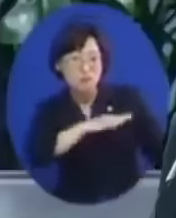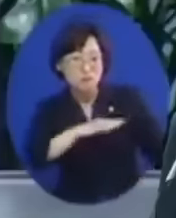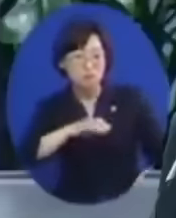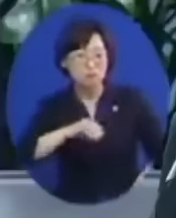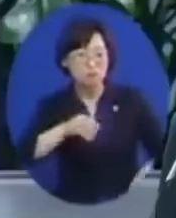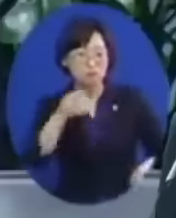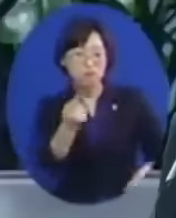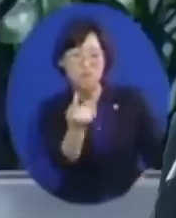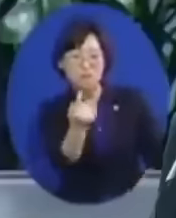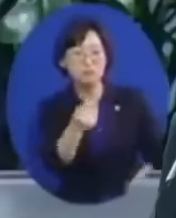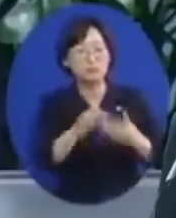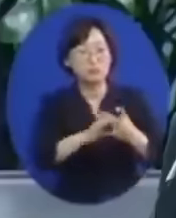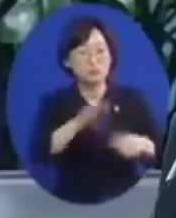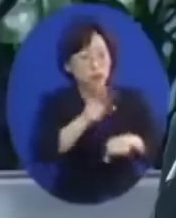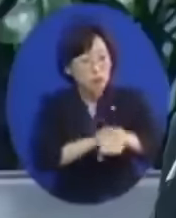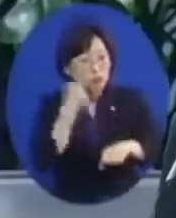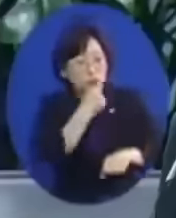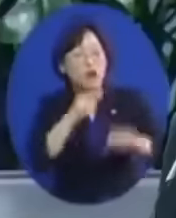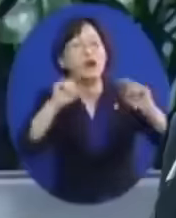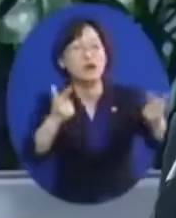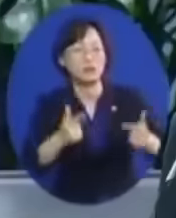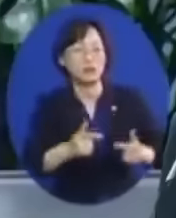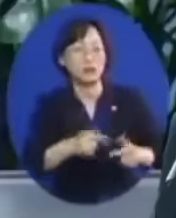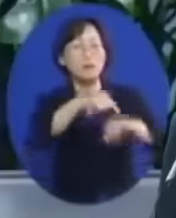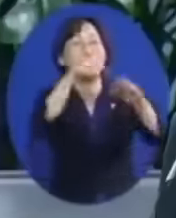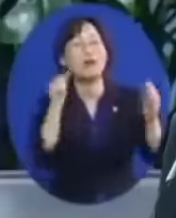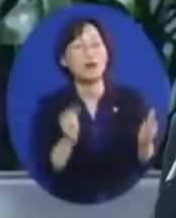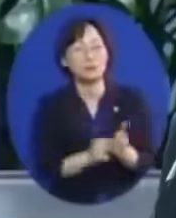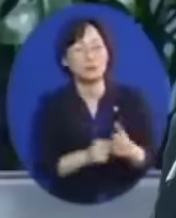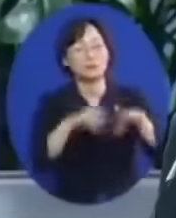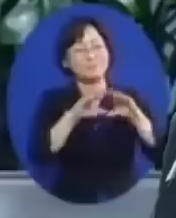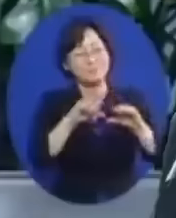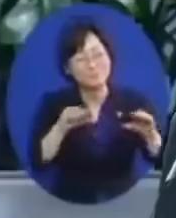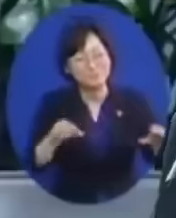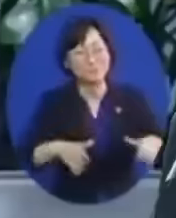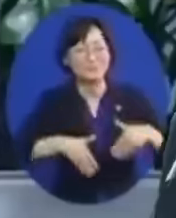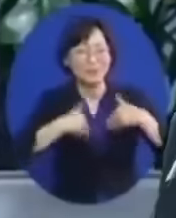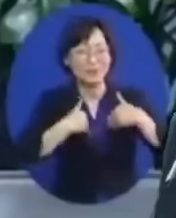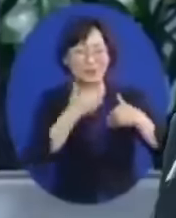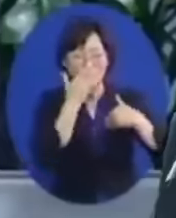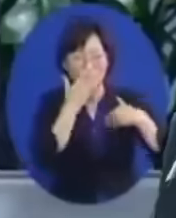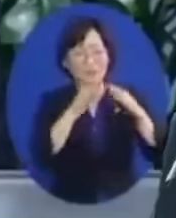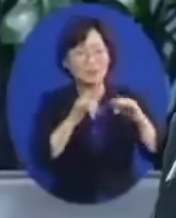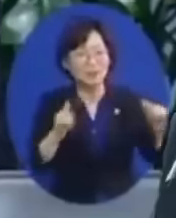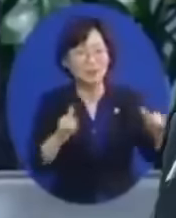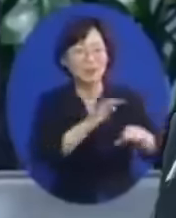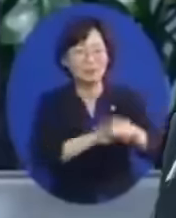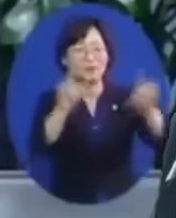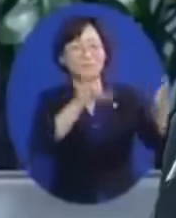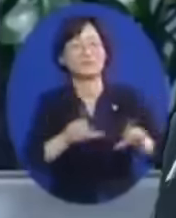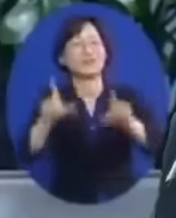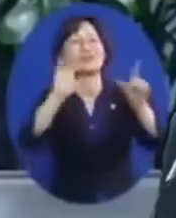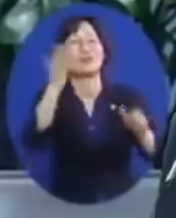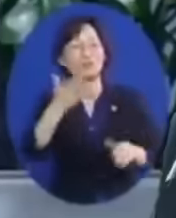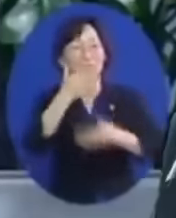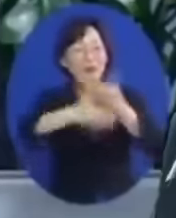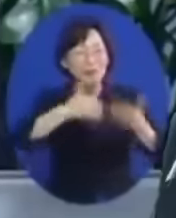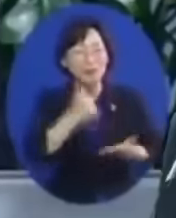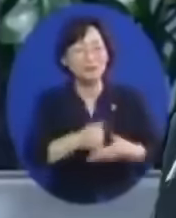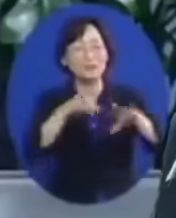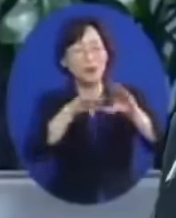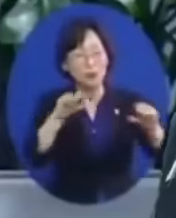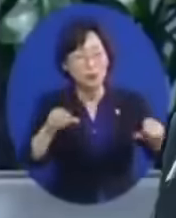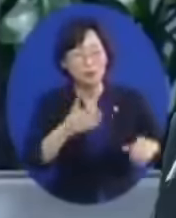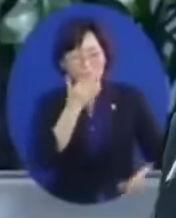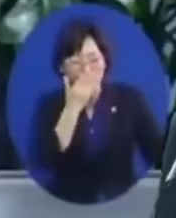아는데 잘 못 삽니다. 마음이 부드럽고 따뜻하고 겸손한 사람이 잘 사는 것입니다. 하나님은 온유하고